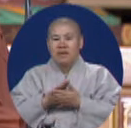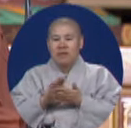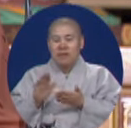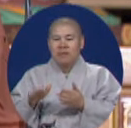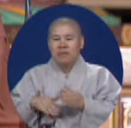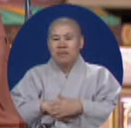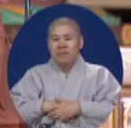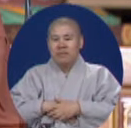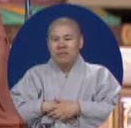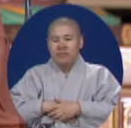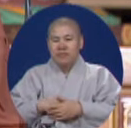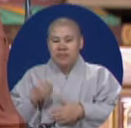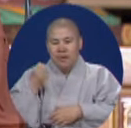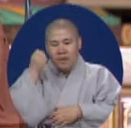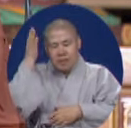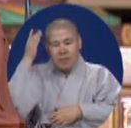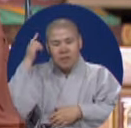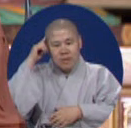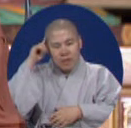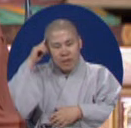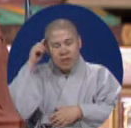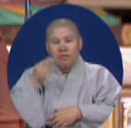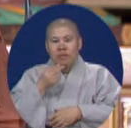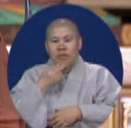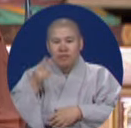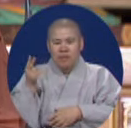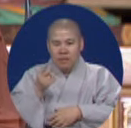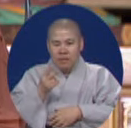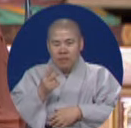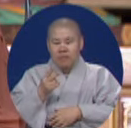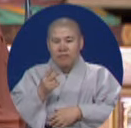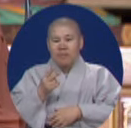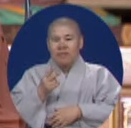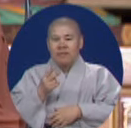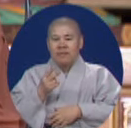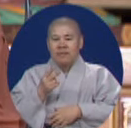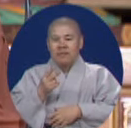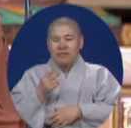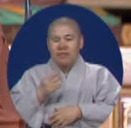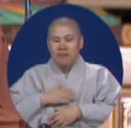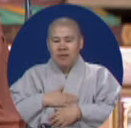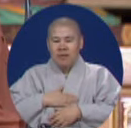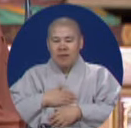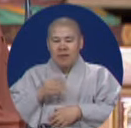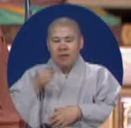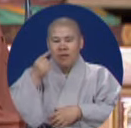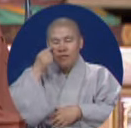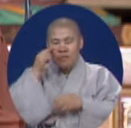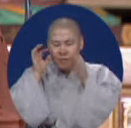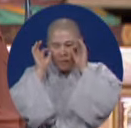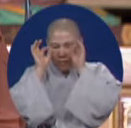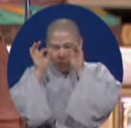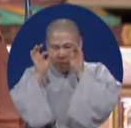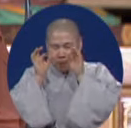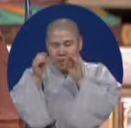그래서 잃어버렸다는 생각 없고요. 또 내 눈을 보겠다는 생각